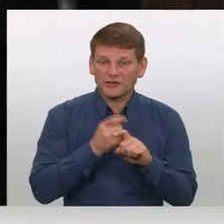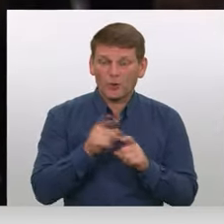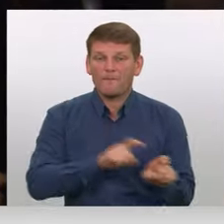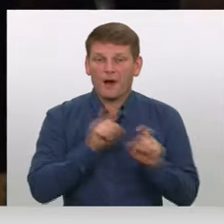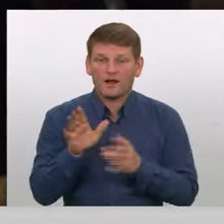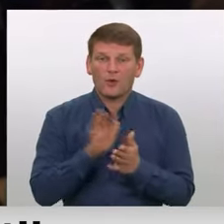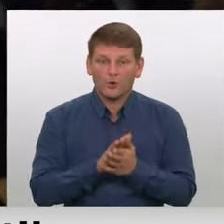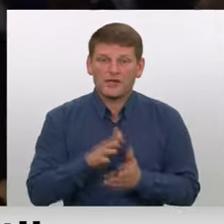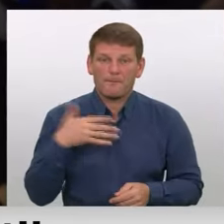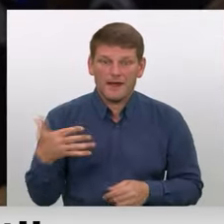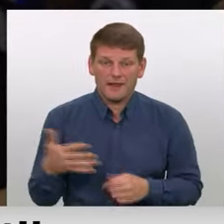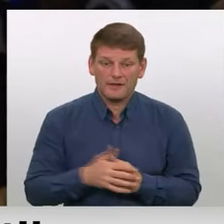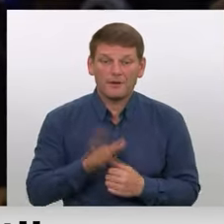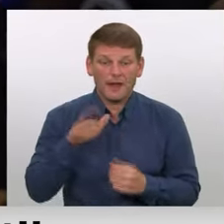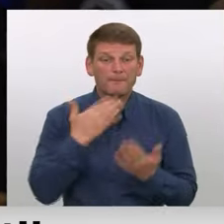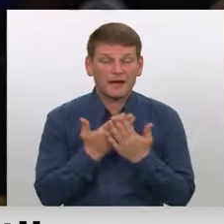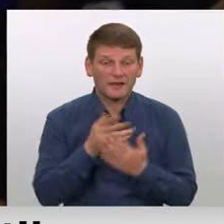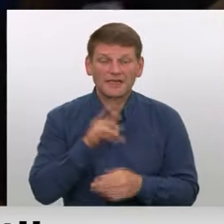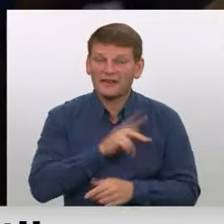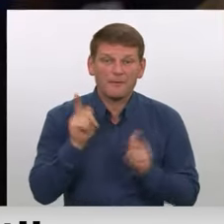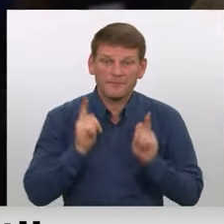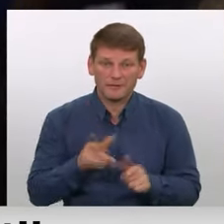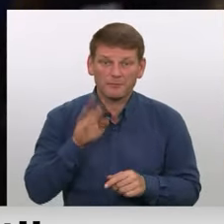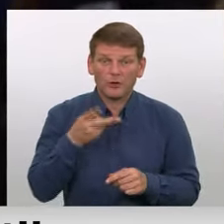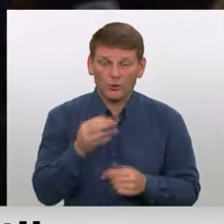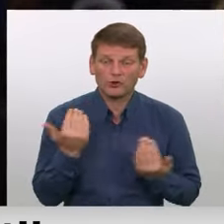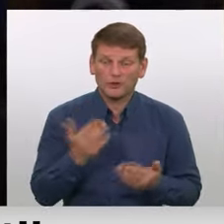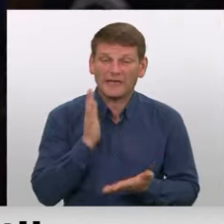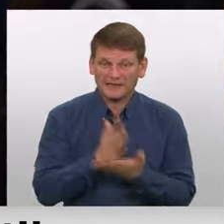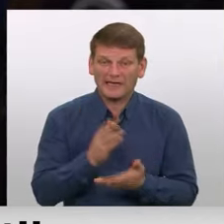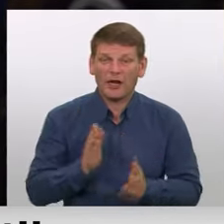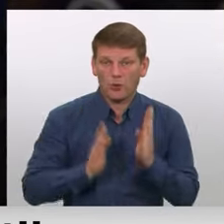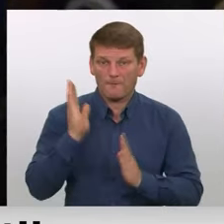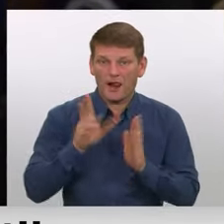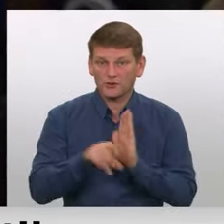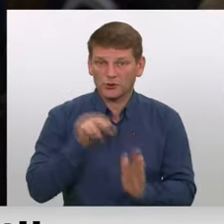labējiem. Lai parādītu, ka nepiekrītu, par ko šodien tika nobalsots.